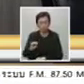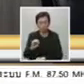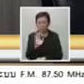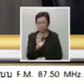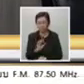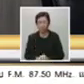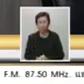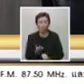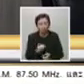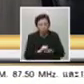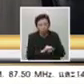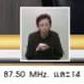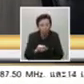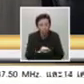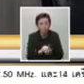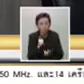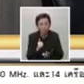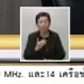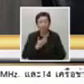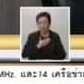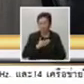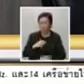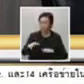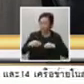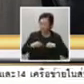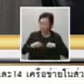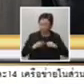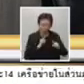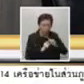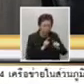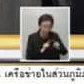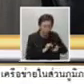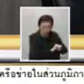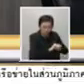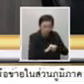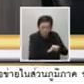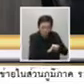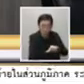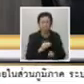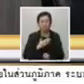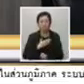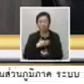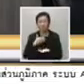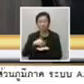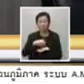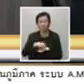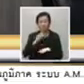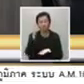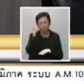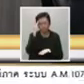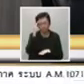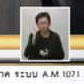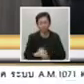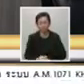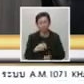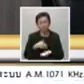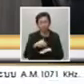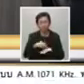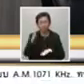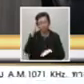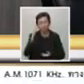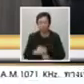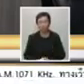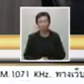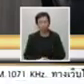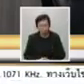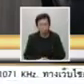ขอความร่วมมือผมก็รับว่าจะมาขอความร่วมมือแล้วมาแล้วผมก็แจ้งให้ท่านทราบแจ้งแล้วท่านก็ยืนยันว่าท่านจะ